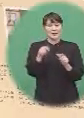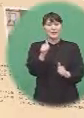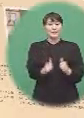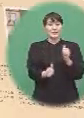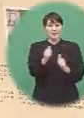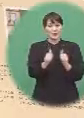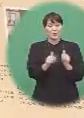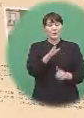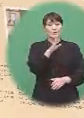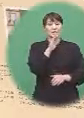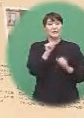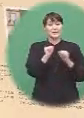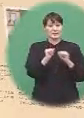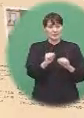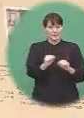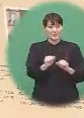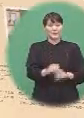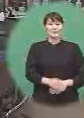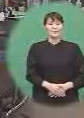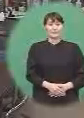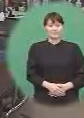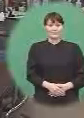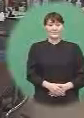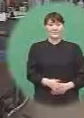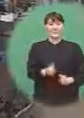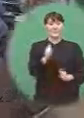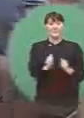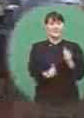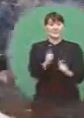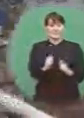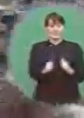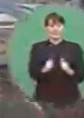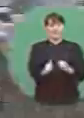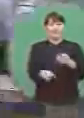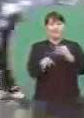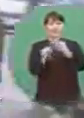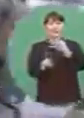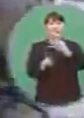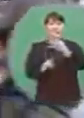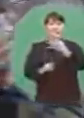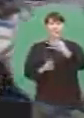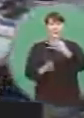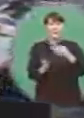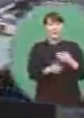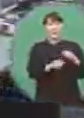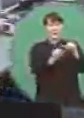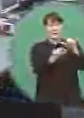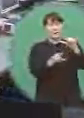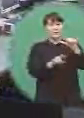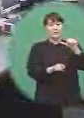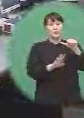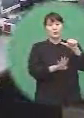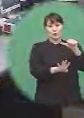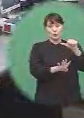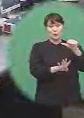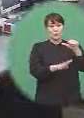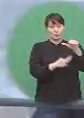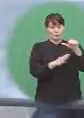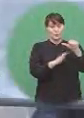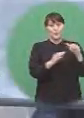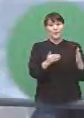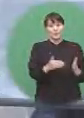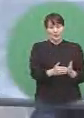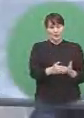ますspi による試験は今月中4日から来月中4日まで